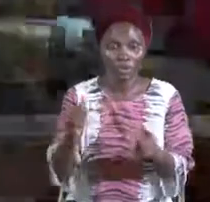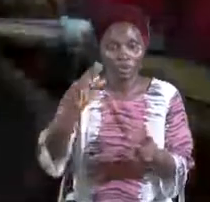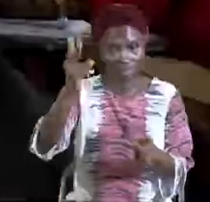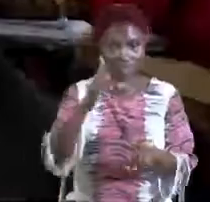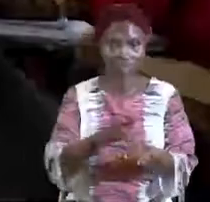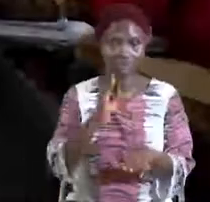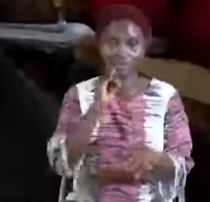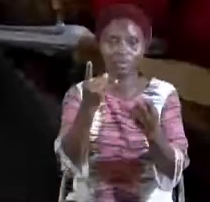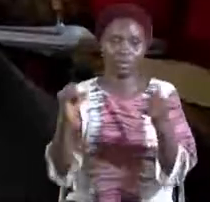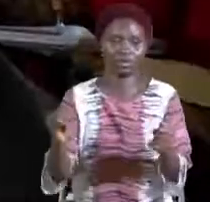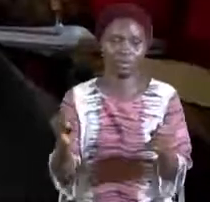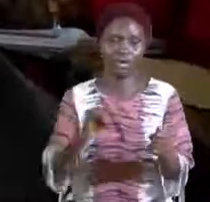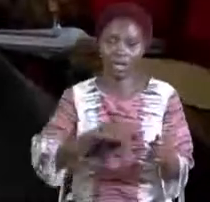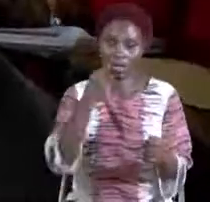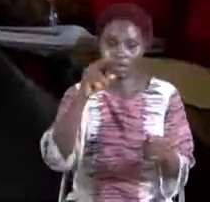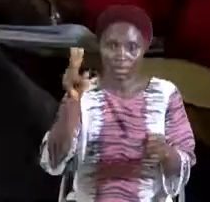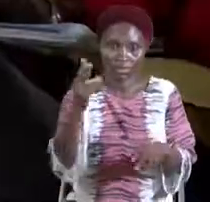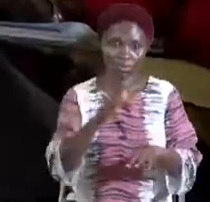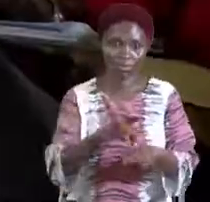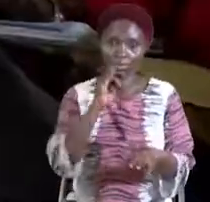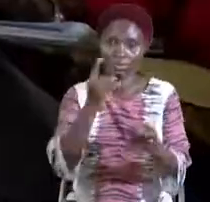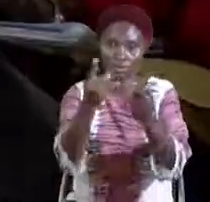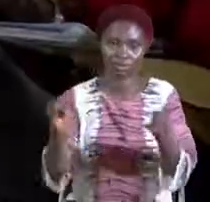viendra. J'ai dit une seconde touche viendra.